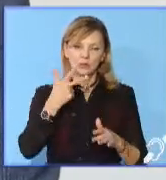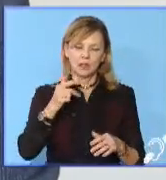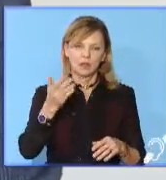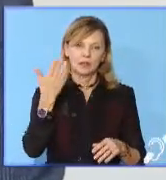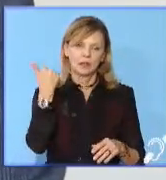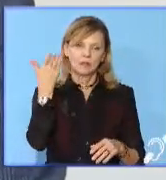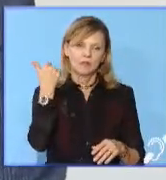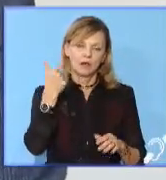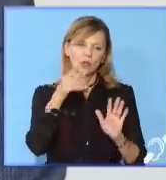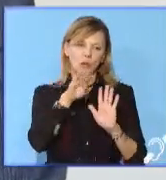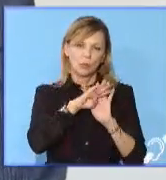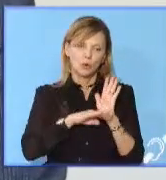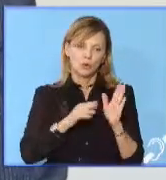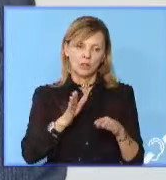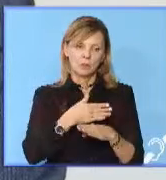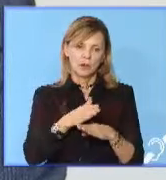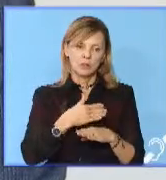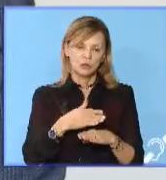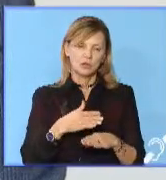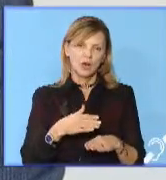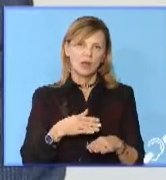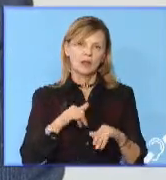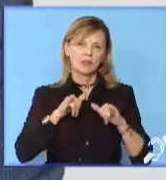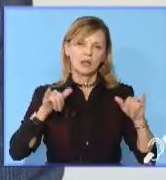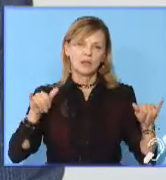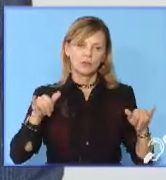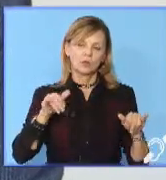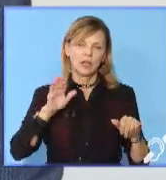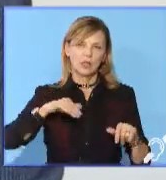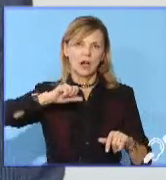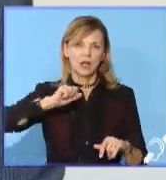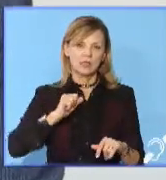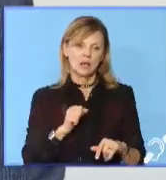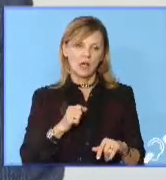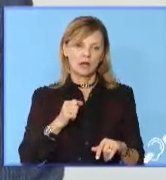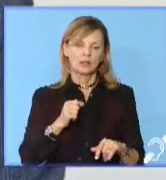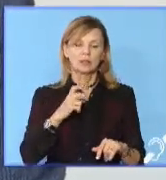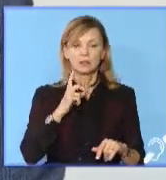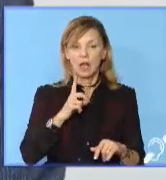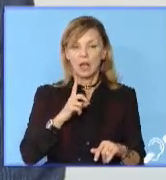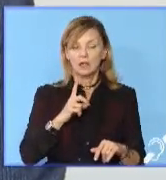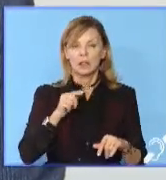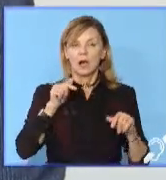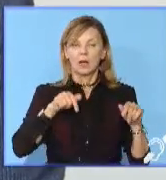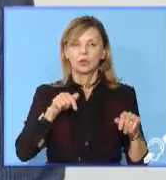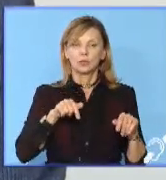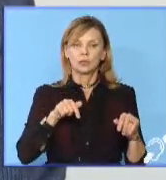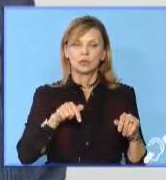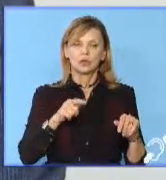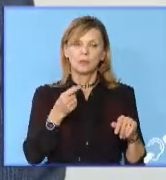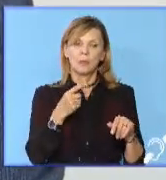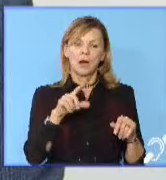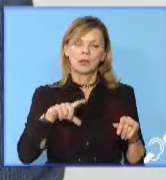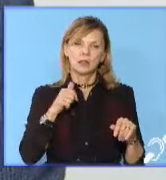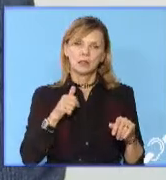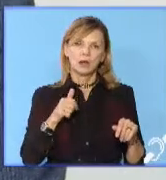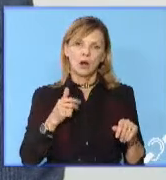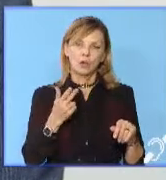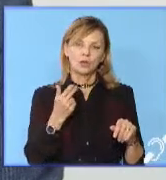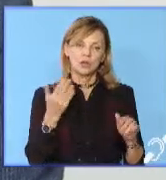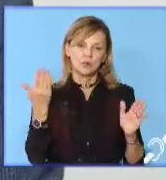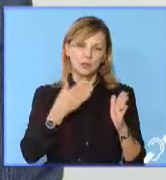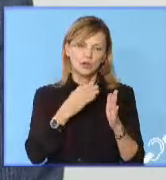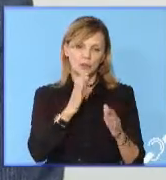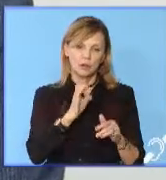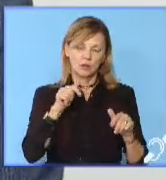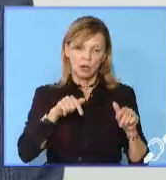Program Național de Dezvoltare Rurală, cu diferența că la momentul respectiv sumele erau undeva la 15.000 de